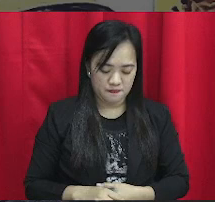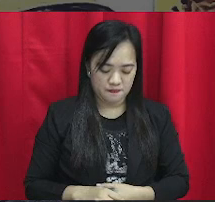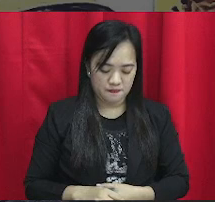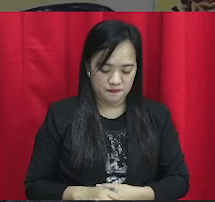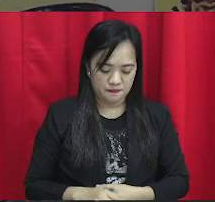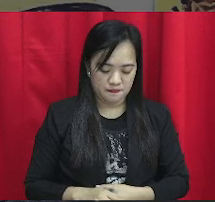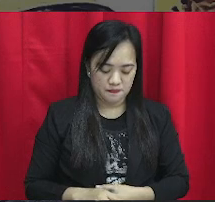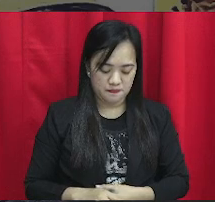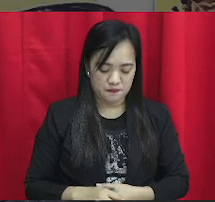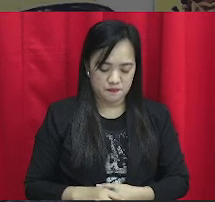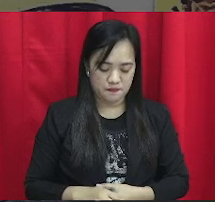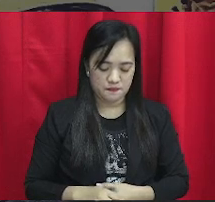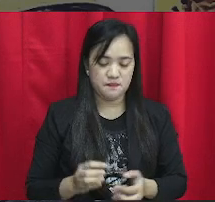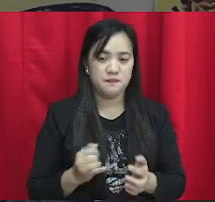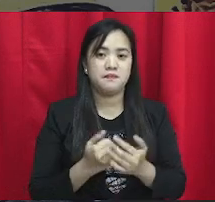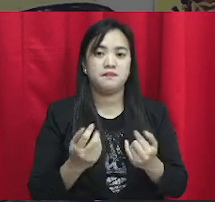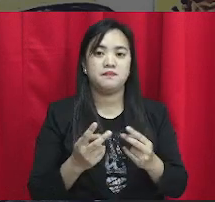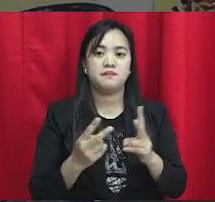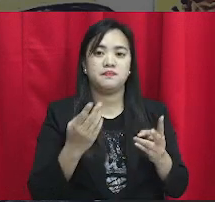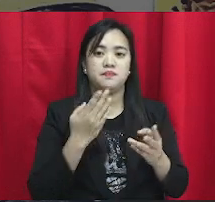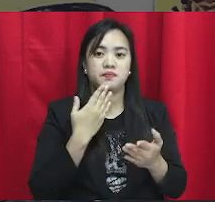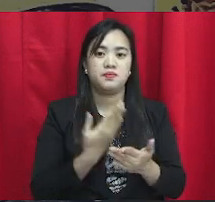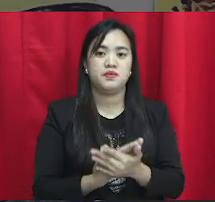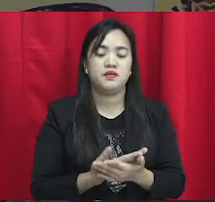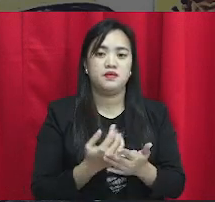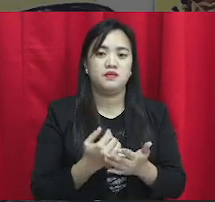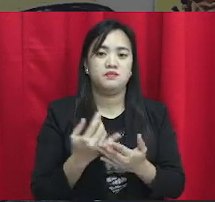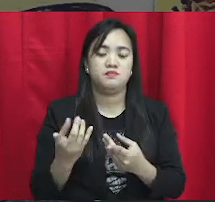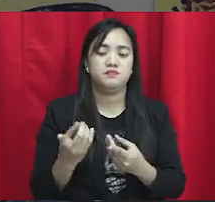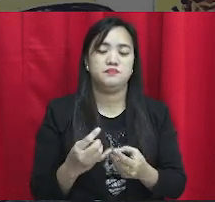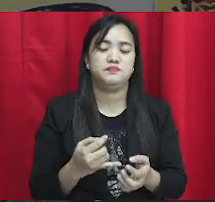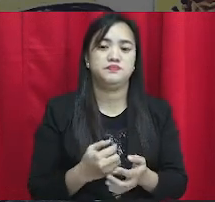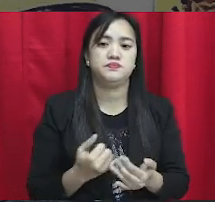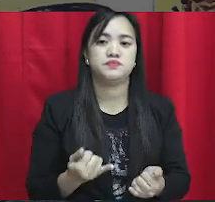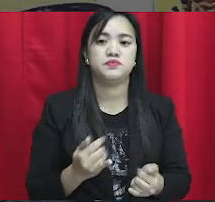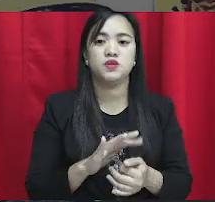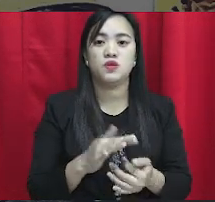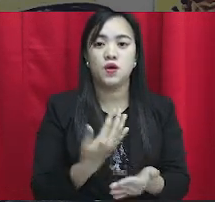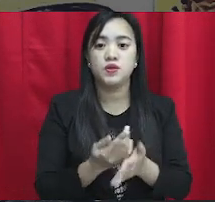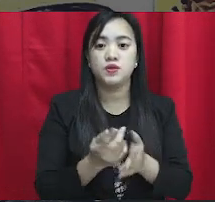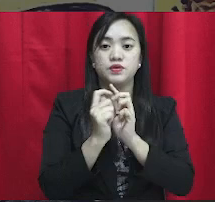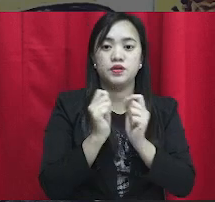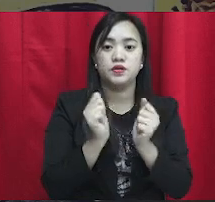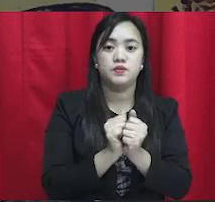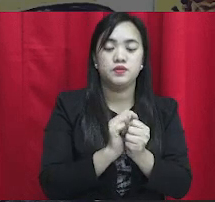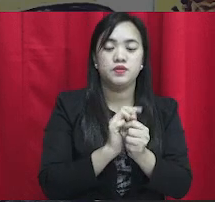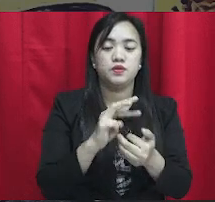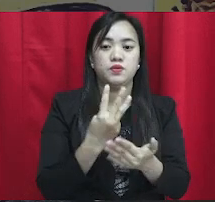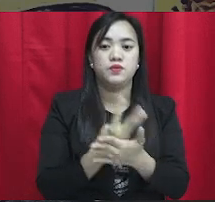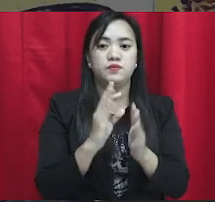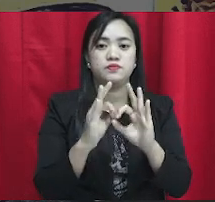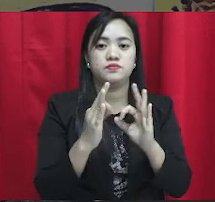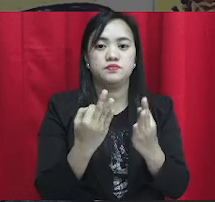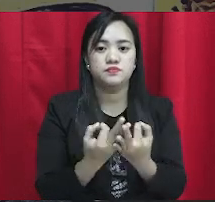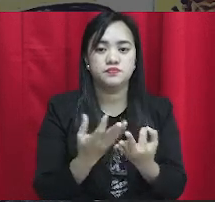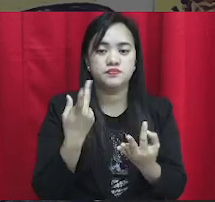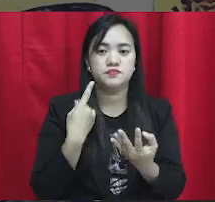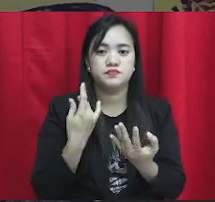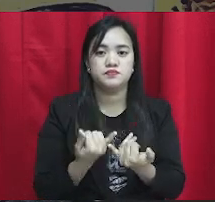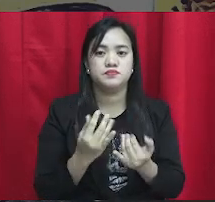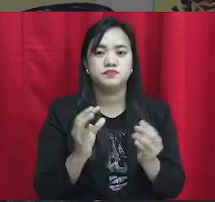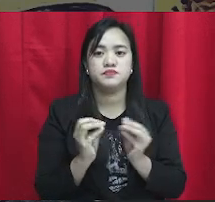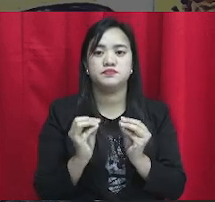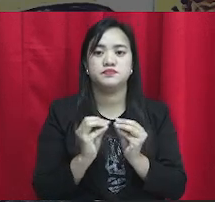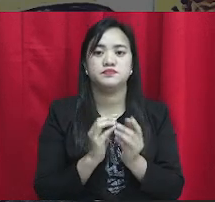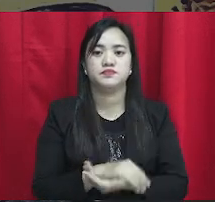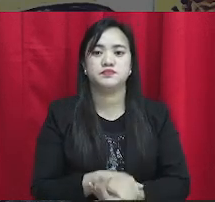maganda yung sinabi ni nanay sa Gerald. Oo, sama-sama silang pamilya. Yan, yeah, talagang wala nang sasaya sa Pasko na